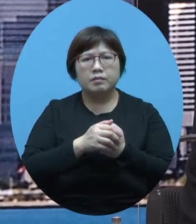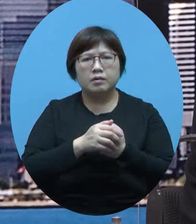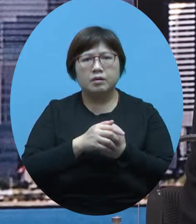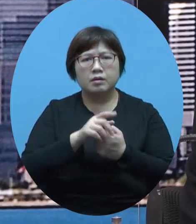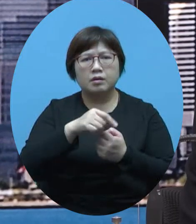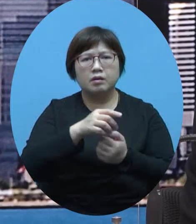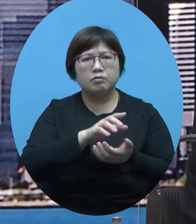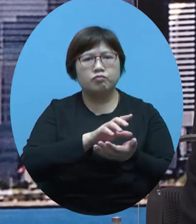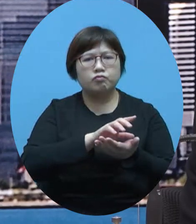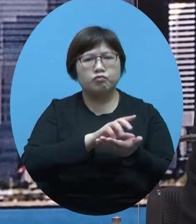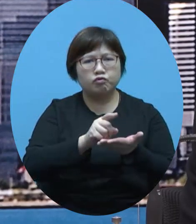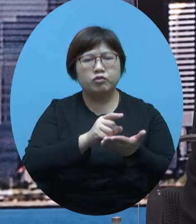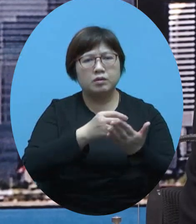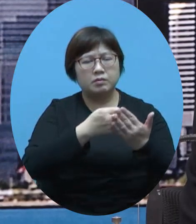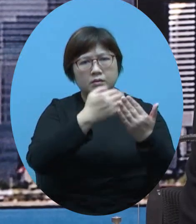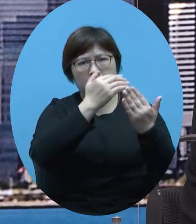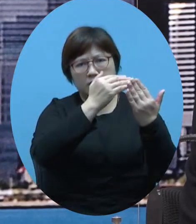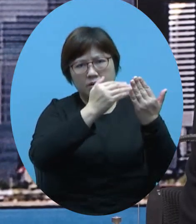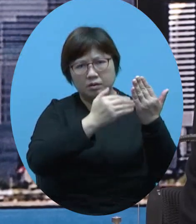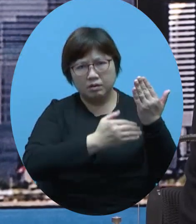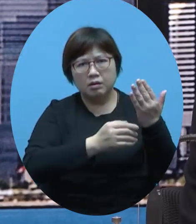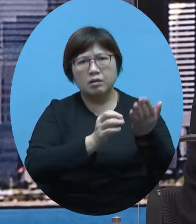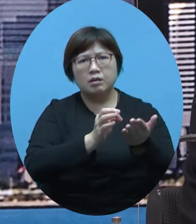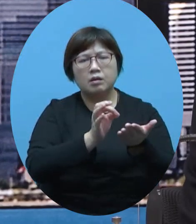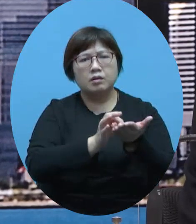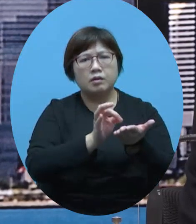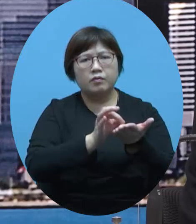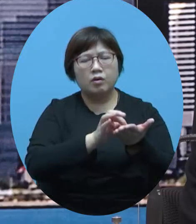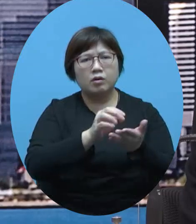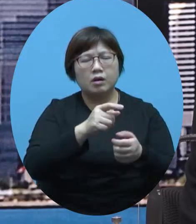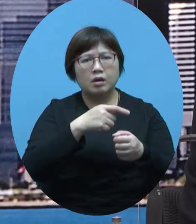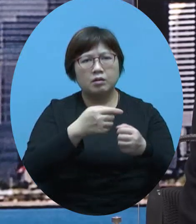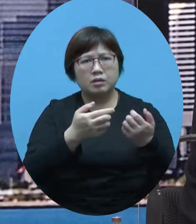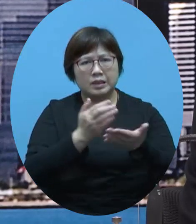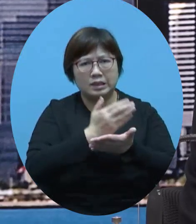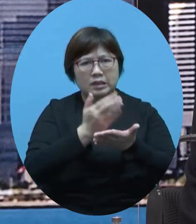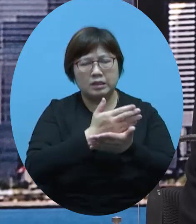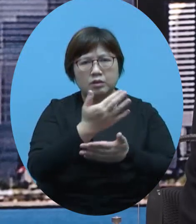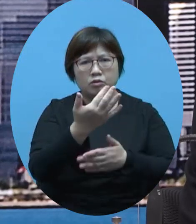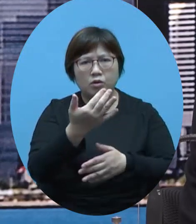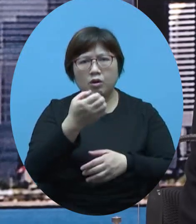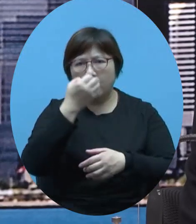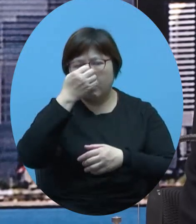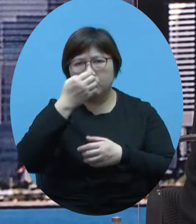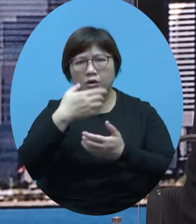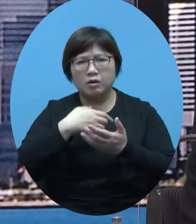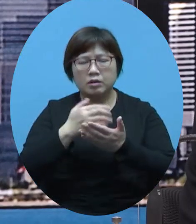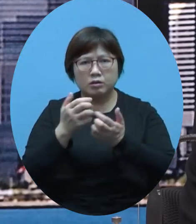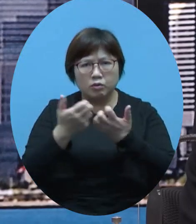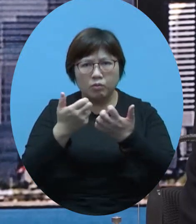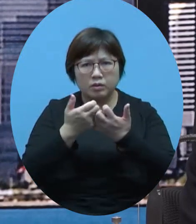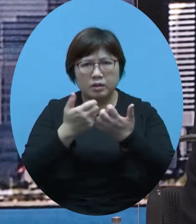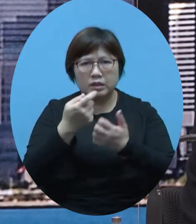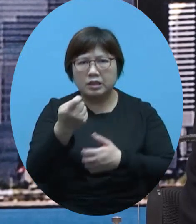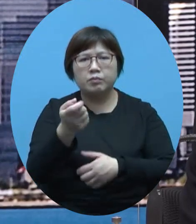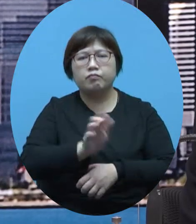專業咧都其實有列舉翻唔同地方做嘅嗰個測試嘅數目啦嚇，咁香港咧就一啲都係唔少嘅。咁但係我哋其實